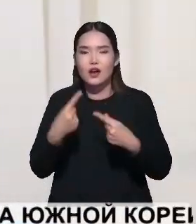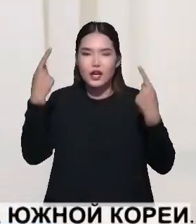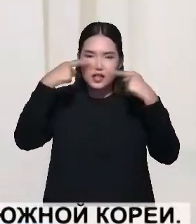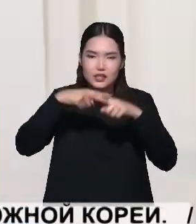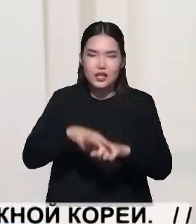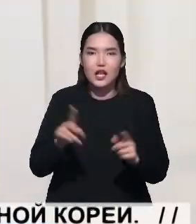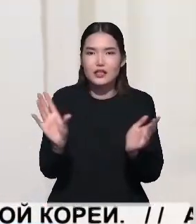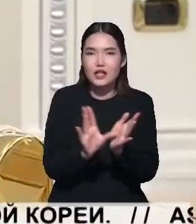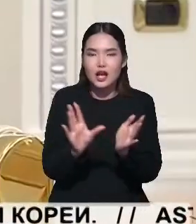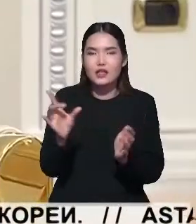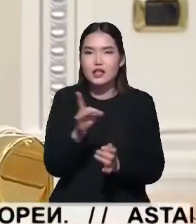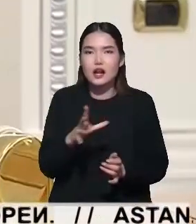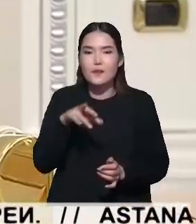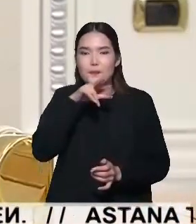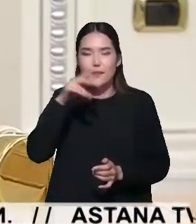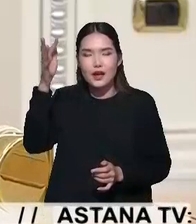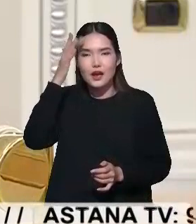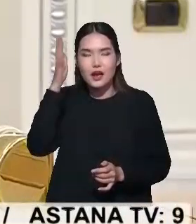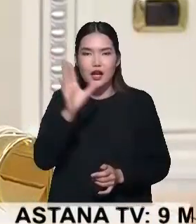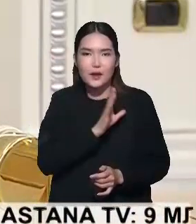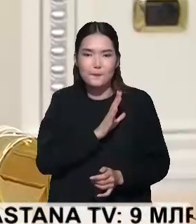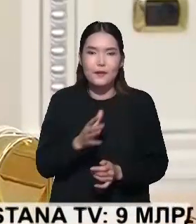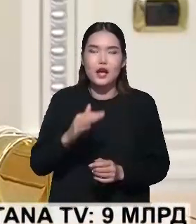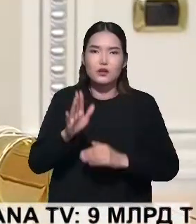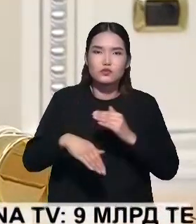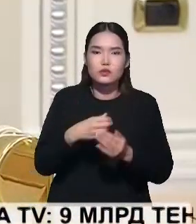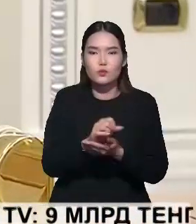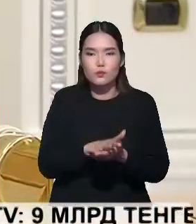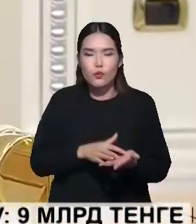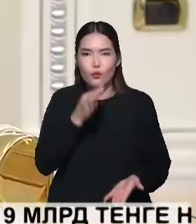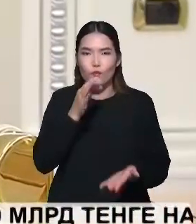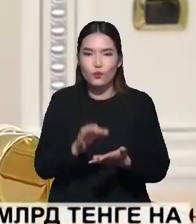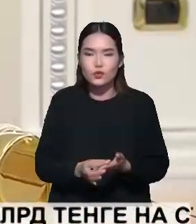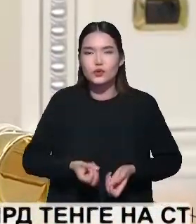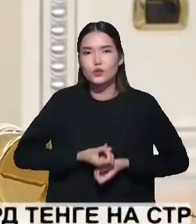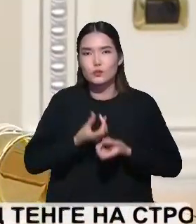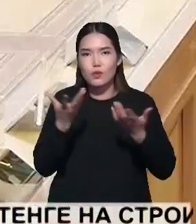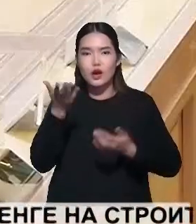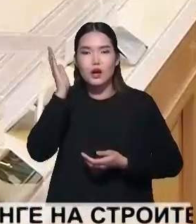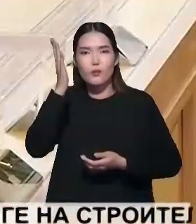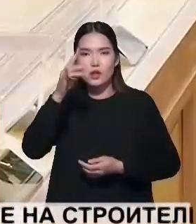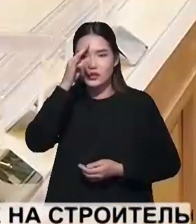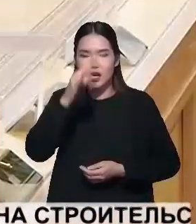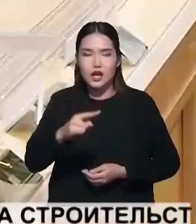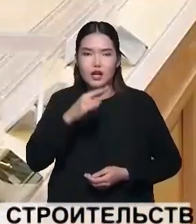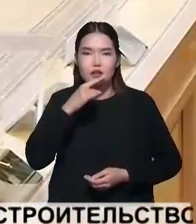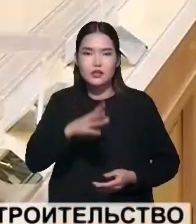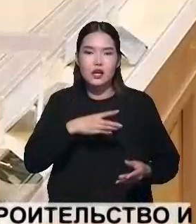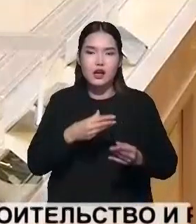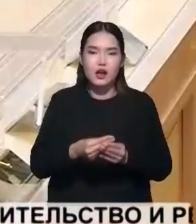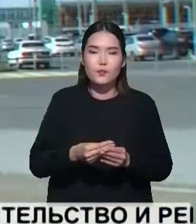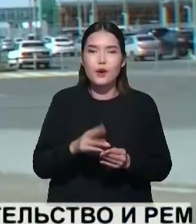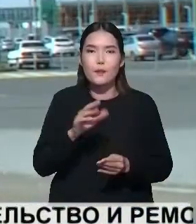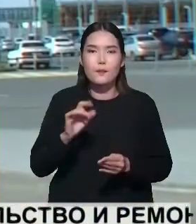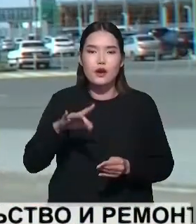энергии. Республика Корея намерена вместе, рука об руку, продвигаться к более светлому и процветающему будущему с Казахстаном, нашим ключевым стратегическим